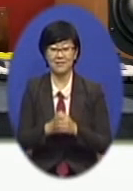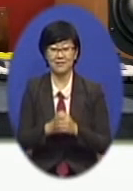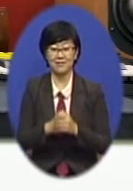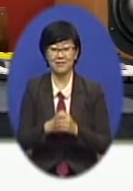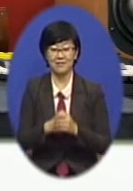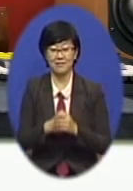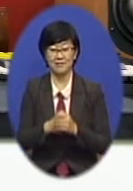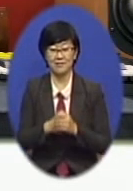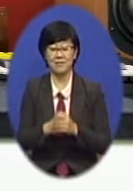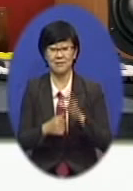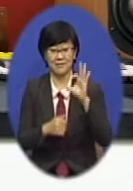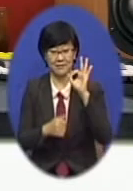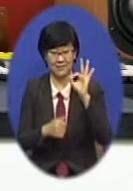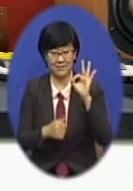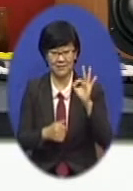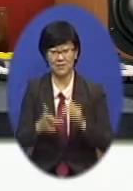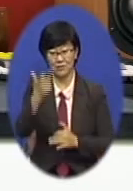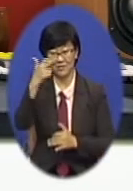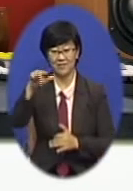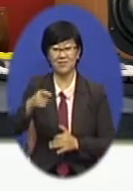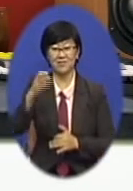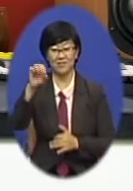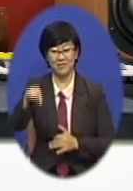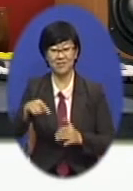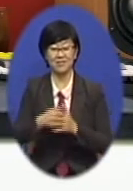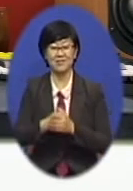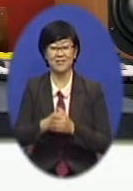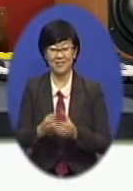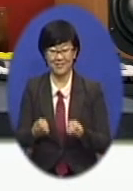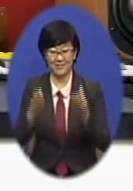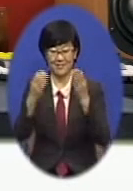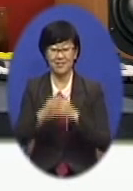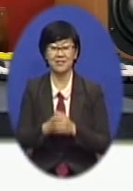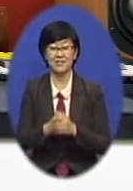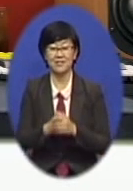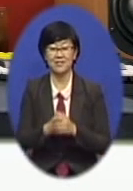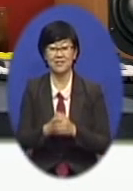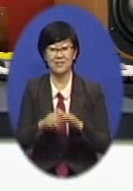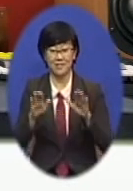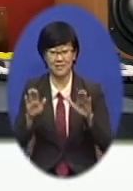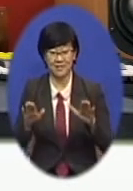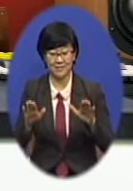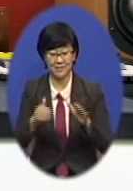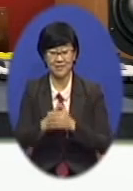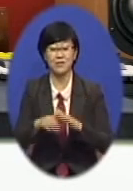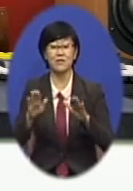아차상 참가번호 10번 최준우님 축하드립니다. 네, 이제